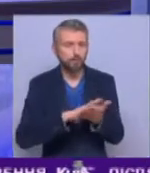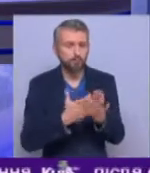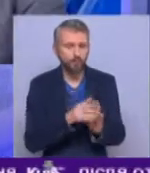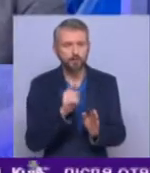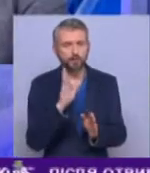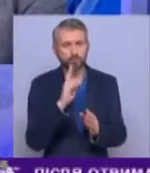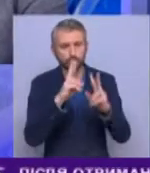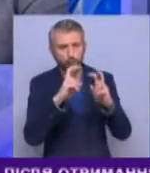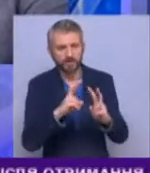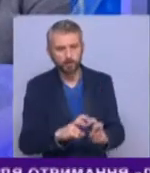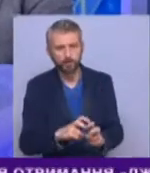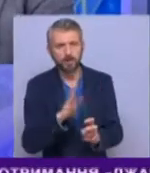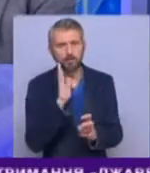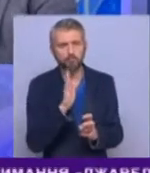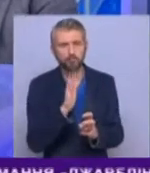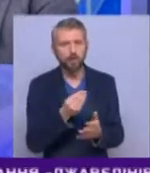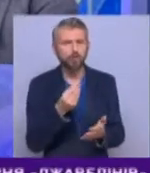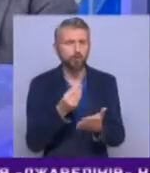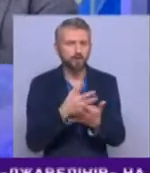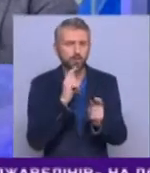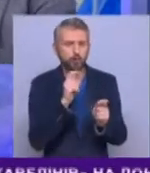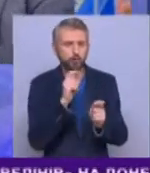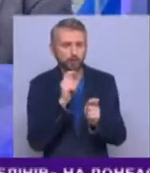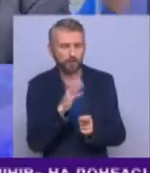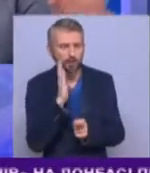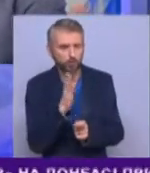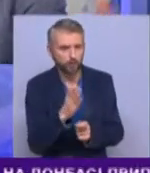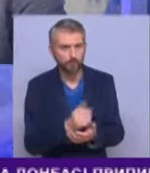будуть оцінюватися, будуть і дорогоцінні подарунки, ми будемо максимально...